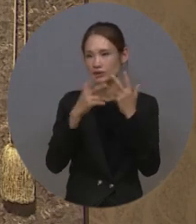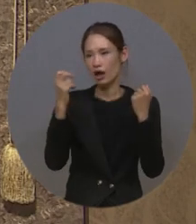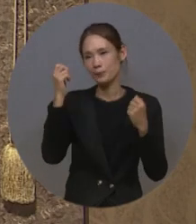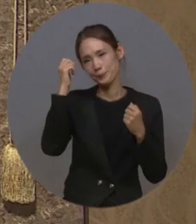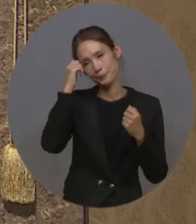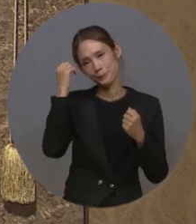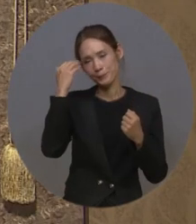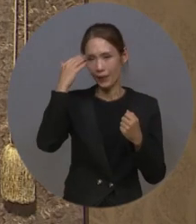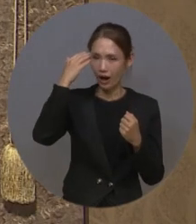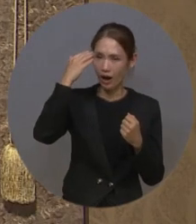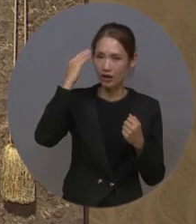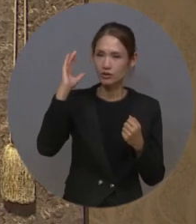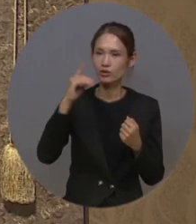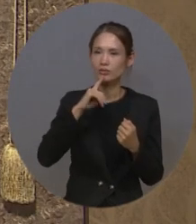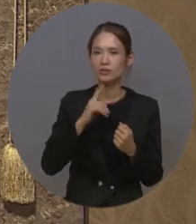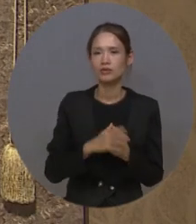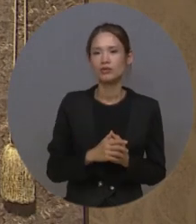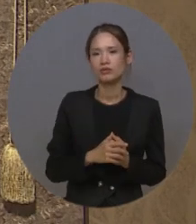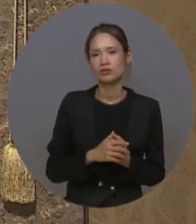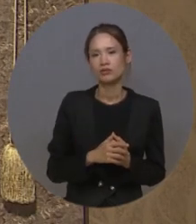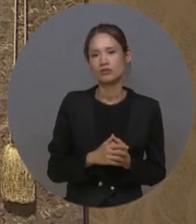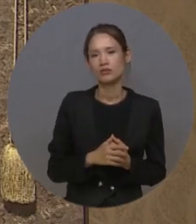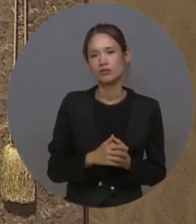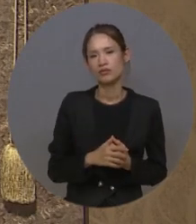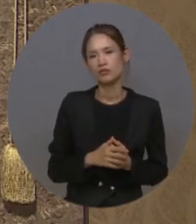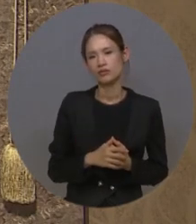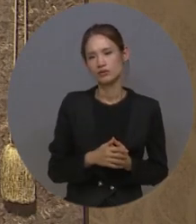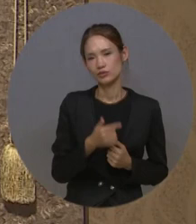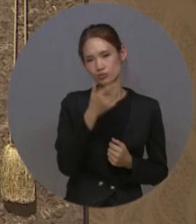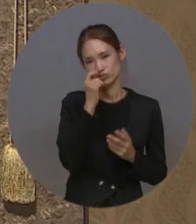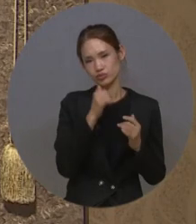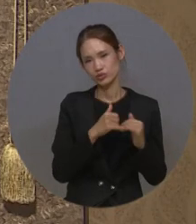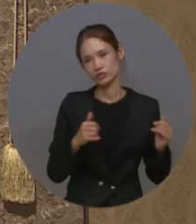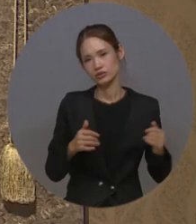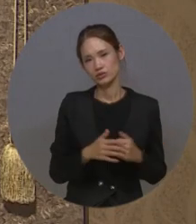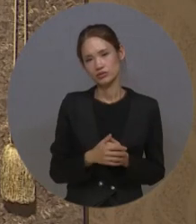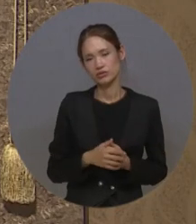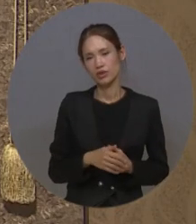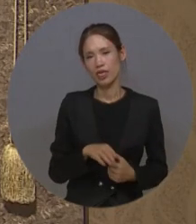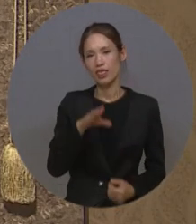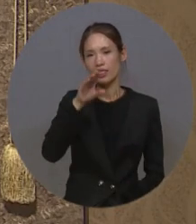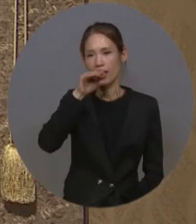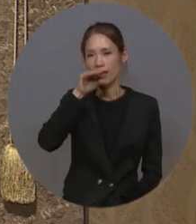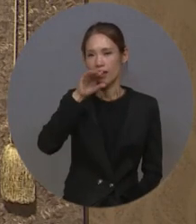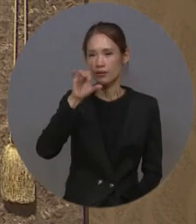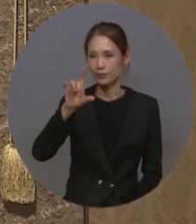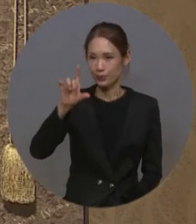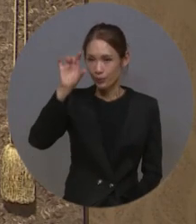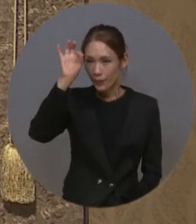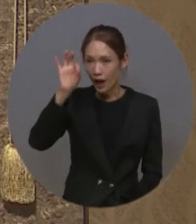그것만 해줘도 좋은 사람들이 많고 그걸로 부족한 사람들은 이제 혀를 보는 거죠.